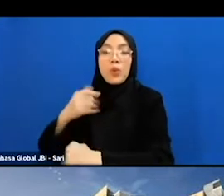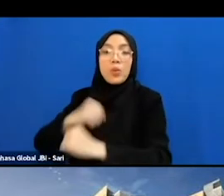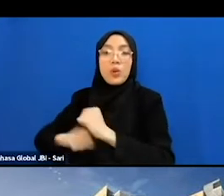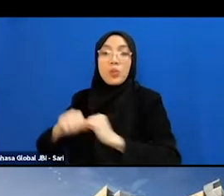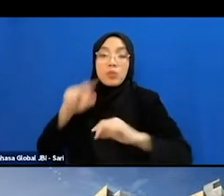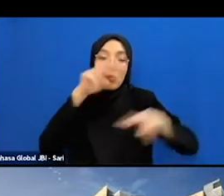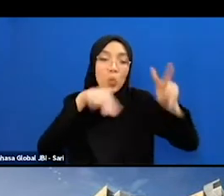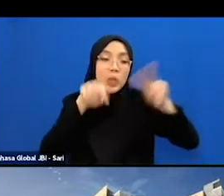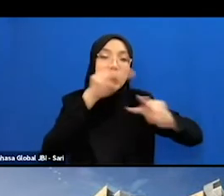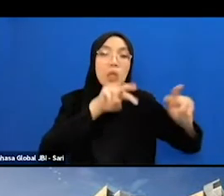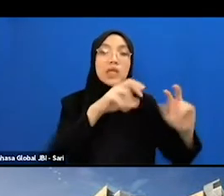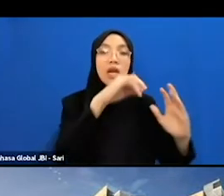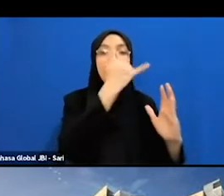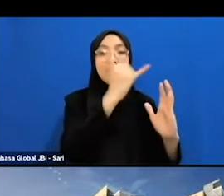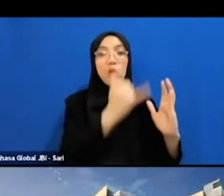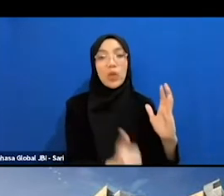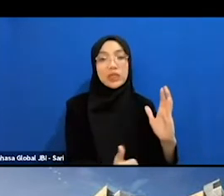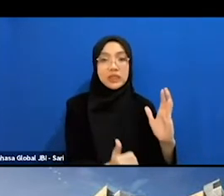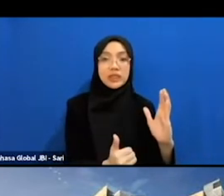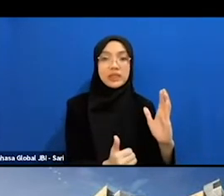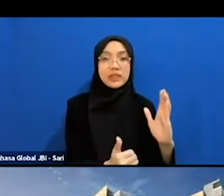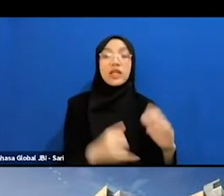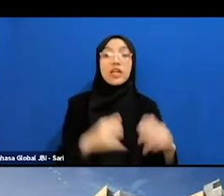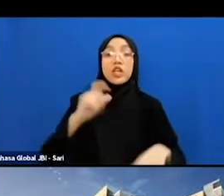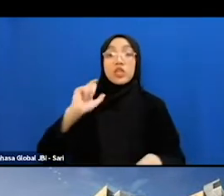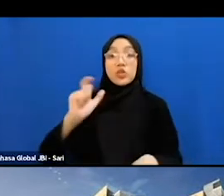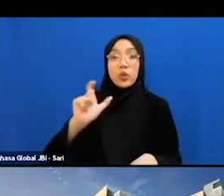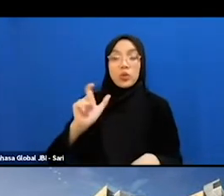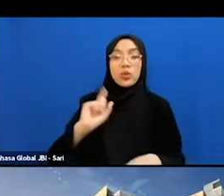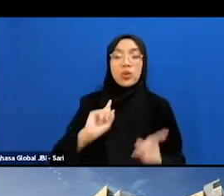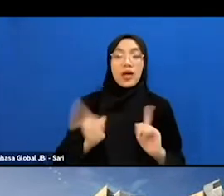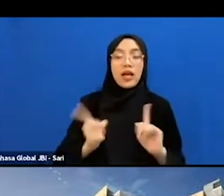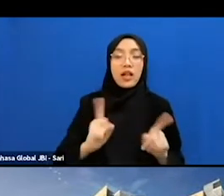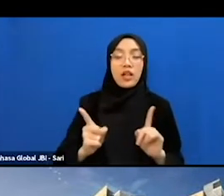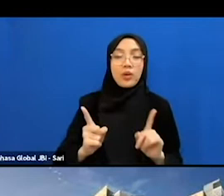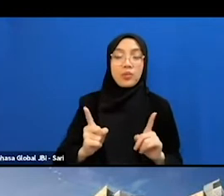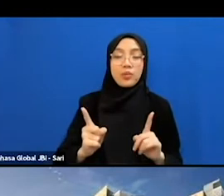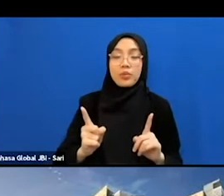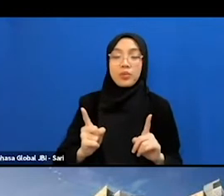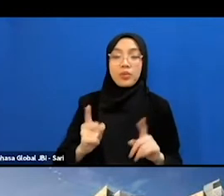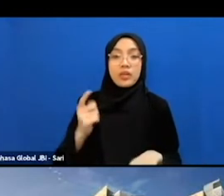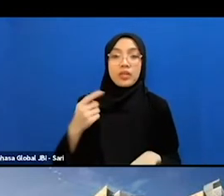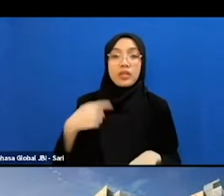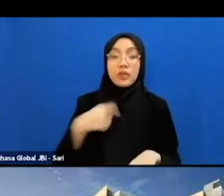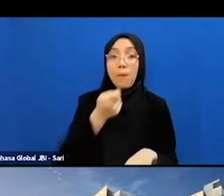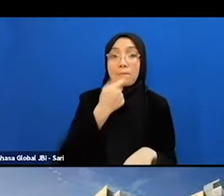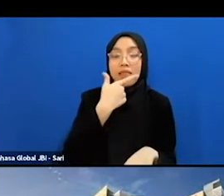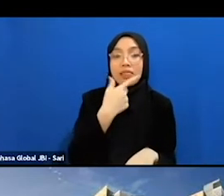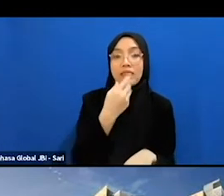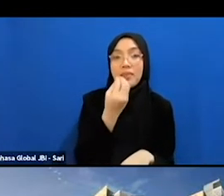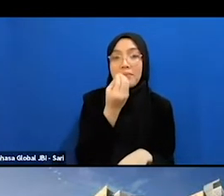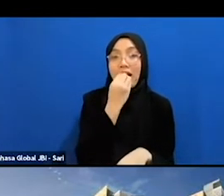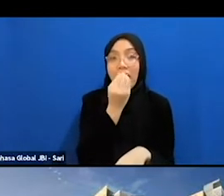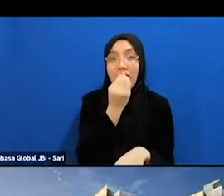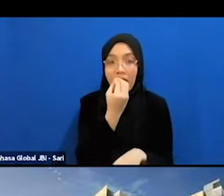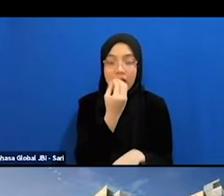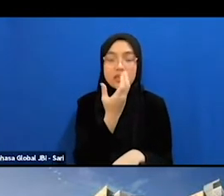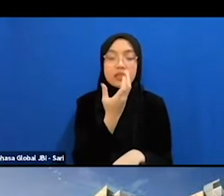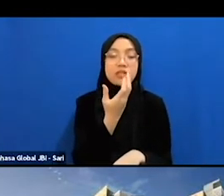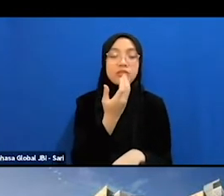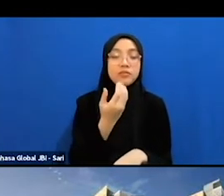monitoring dan evaluasi sebagai contoh misalnya kalau untuk diplomat dan makanan misalnya